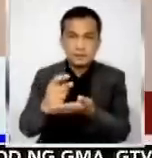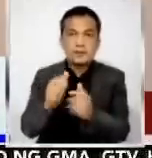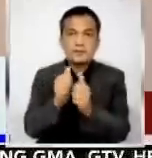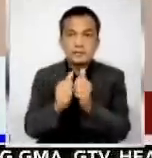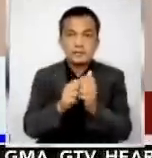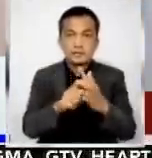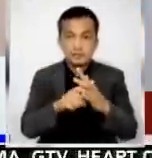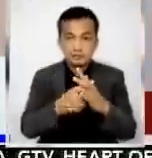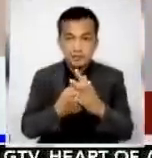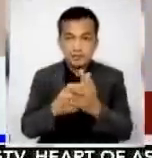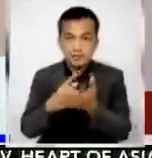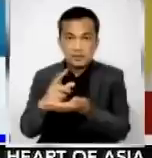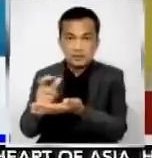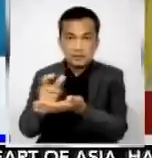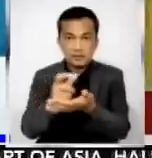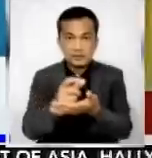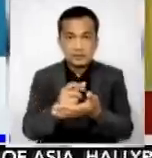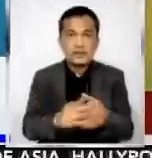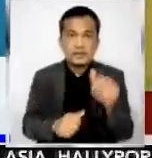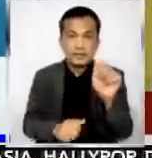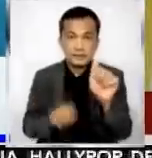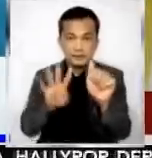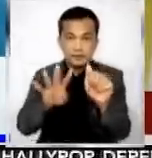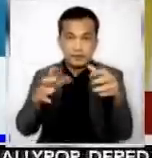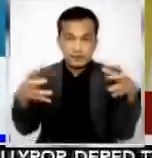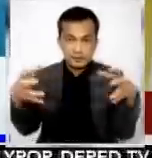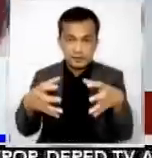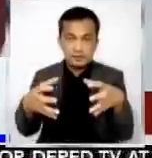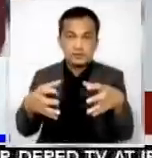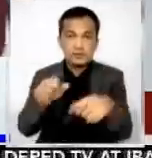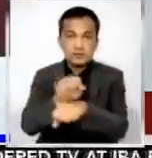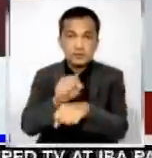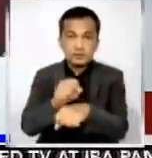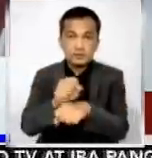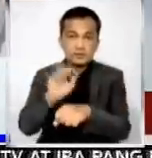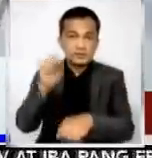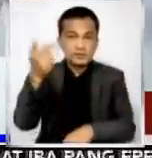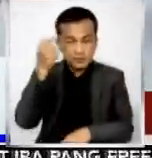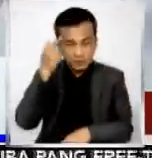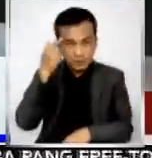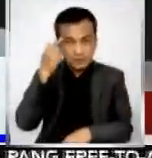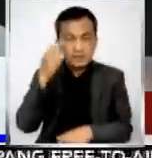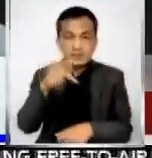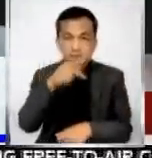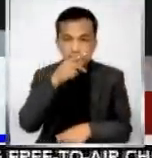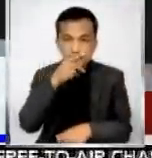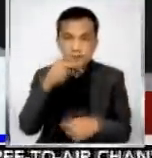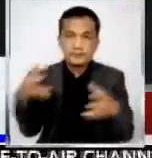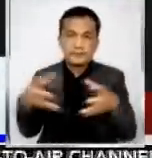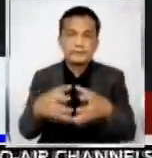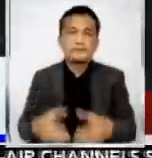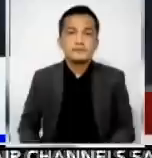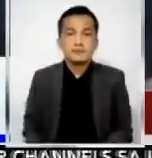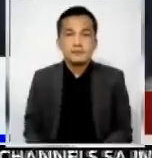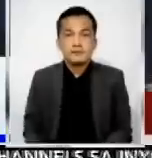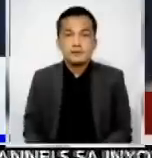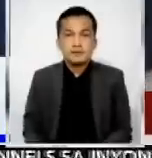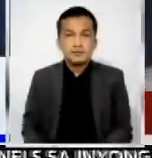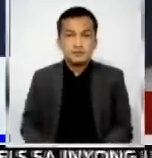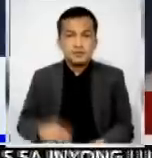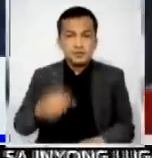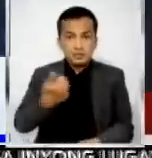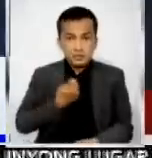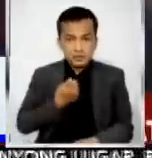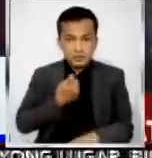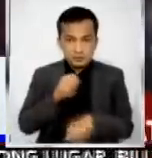sa A4 category o yung mga nagtatrabaho sa gobyerno at pribadong sektor, maging yung mga self-employed at nasa